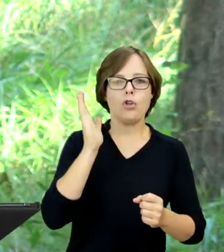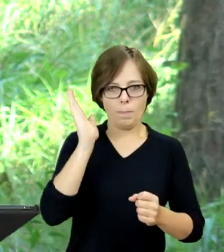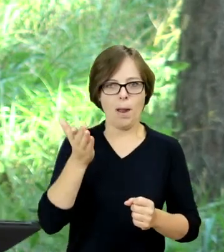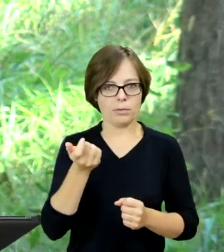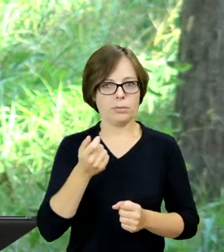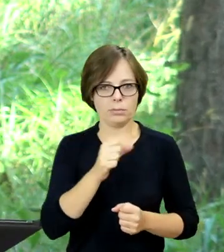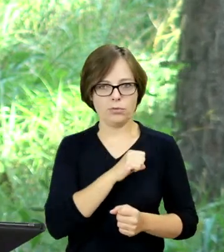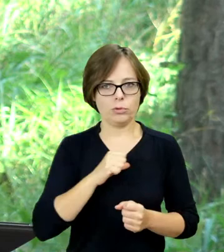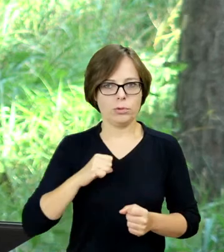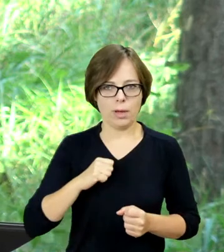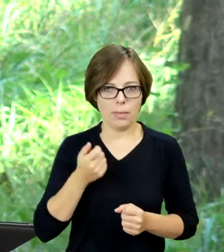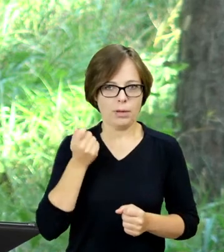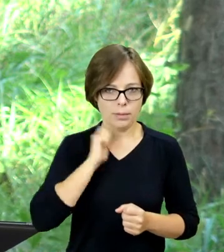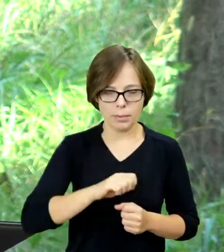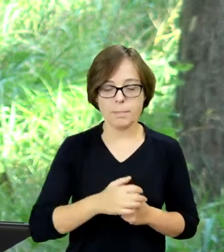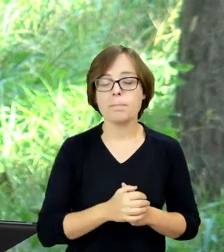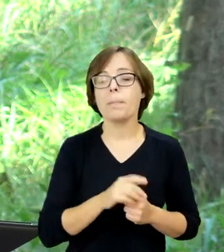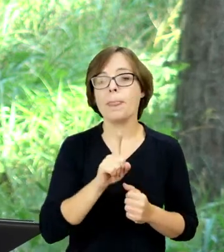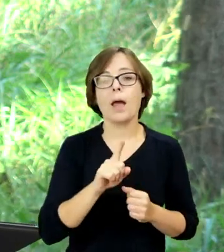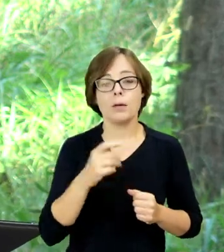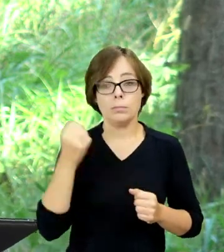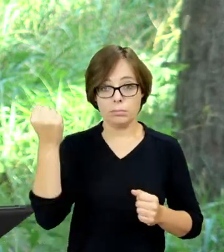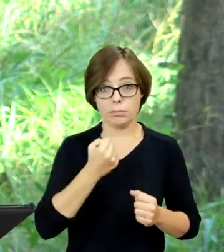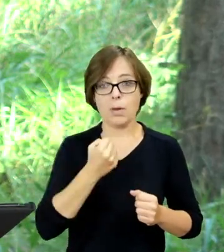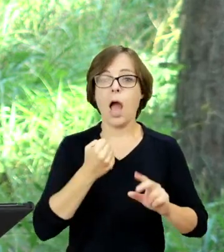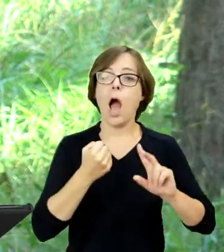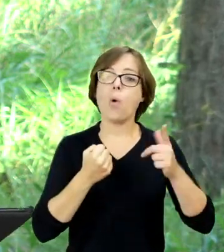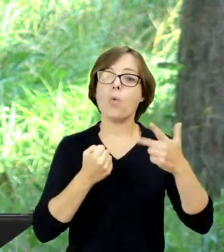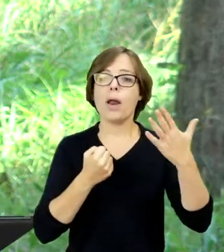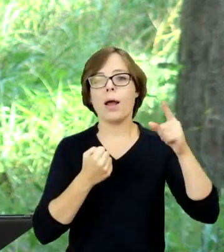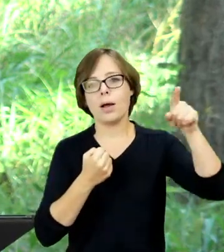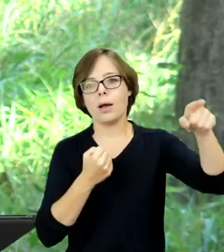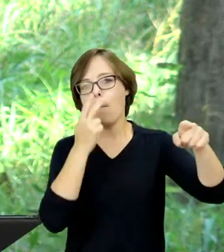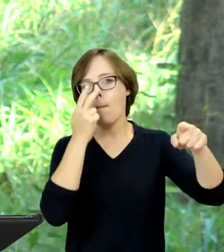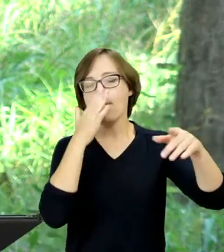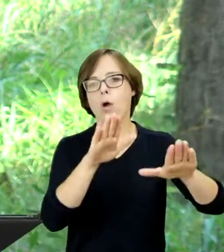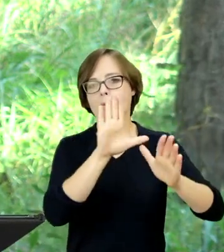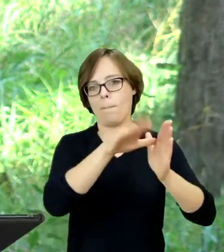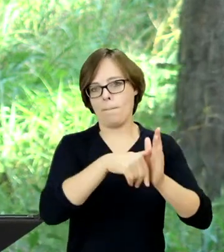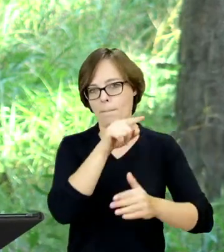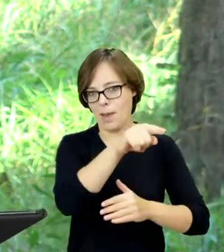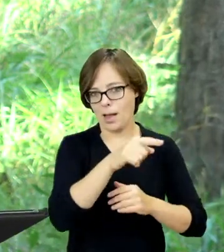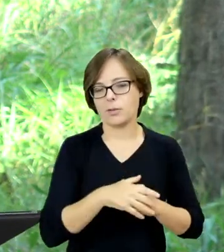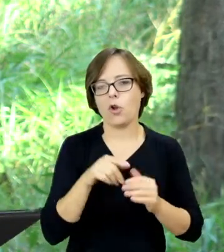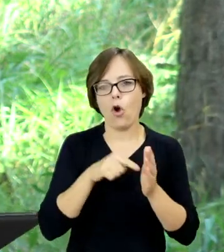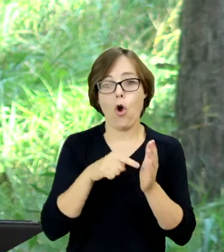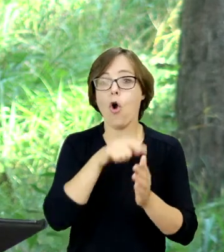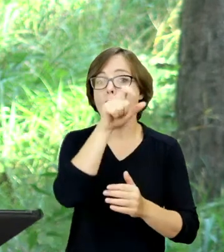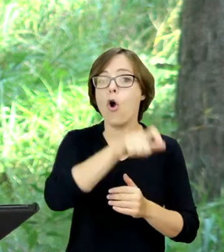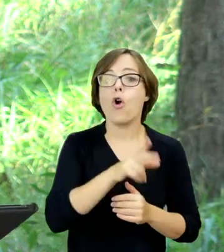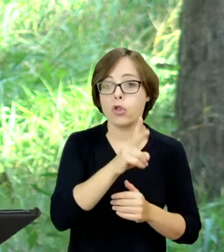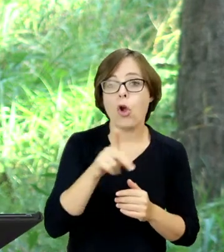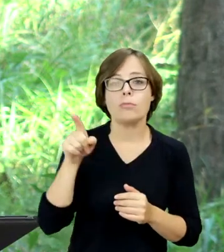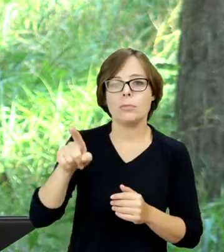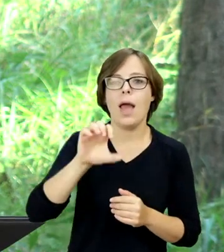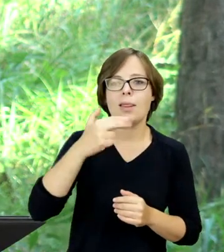drugą ręką pokazuje na miasto. To właśnie słynna Anna Dorota Chrzanowska, której